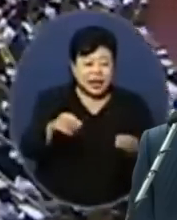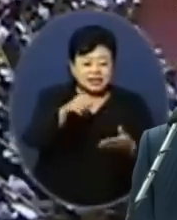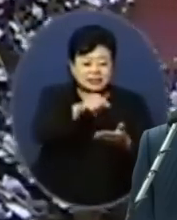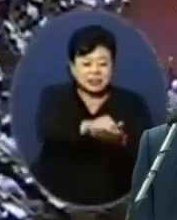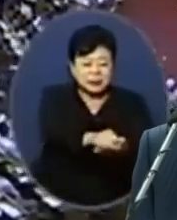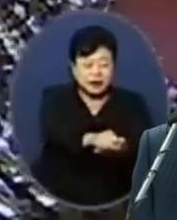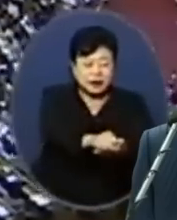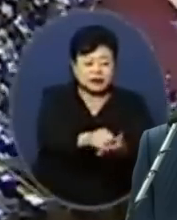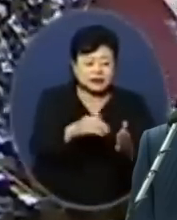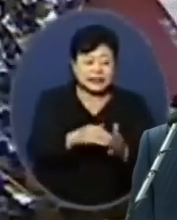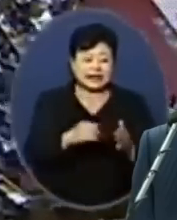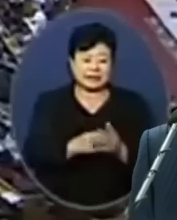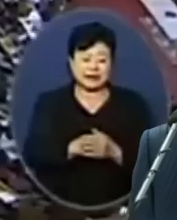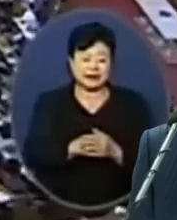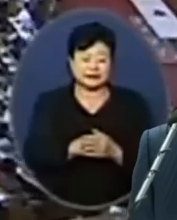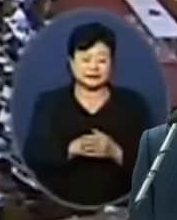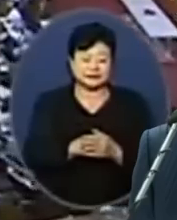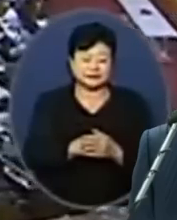점령하도록 해놓았으니까